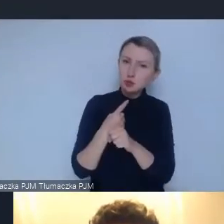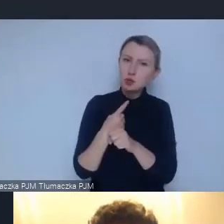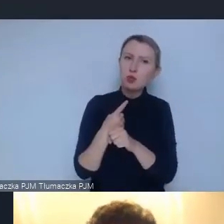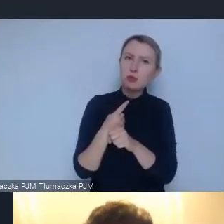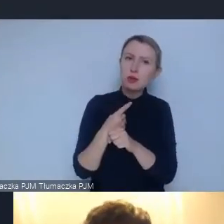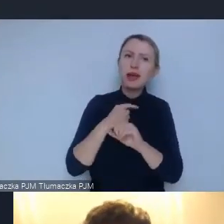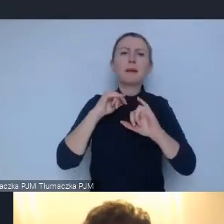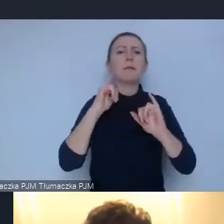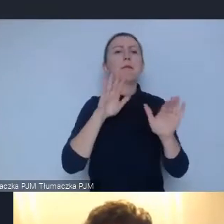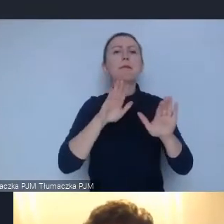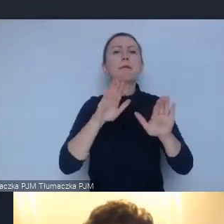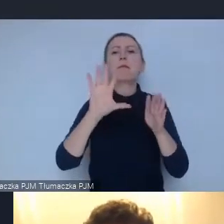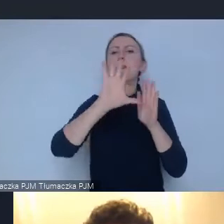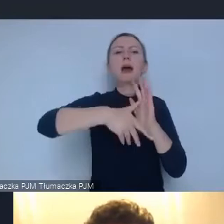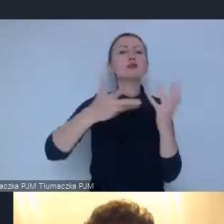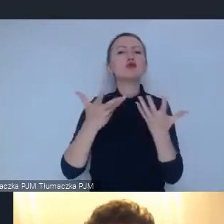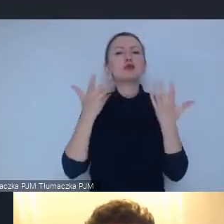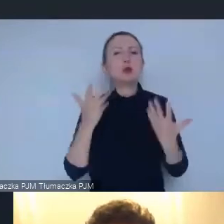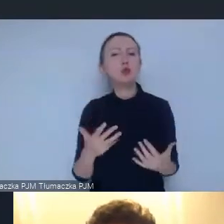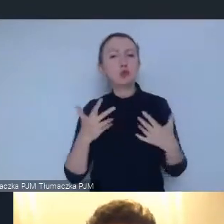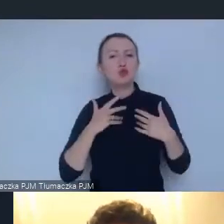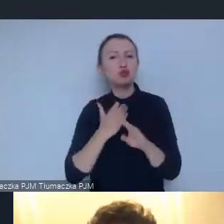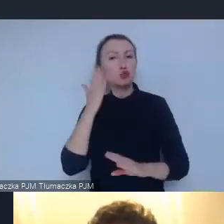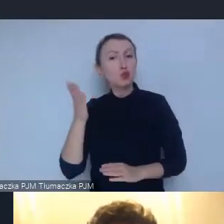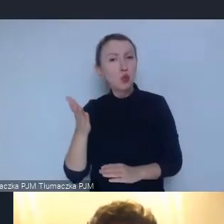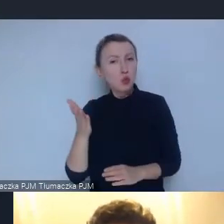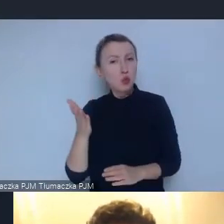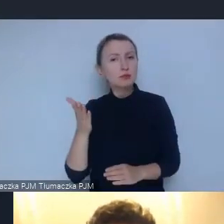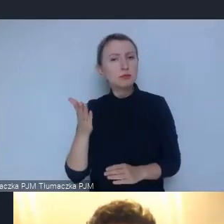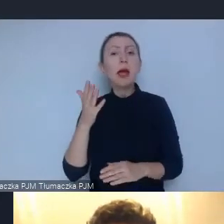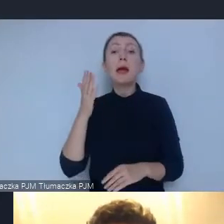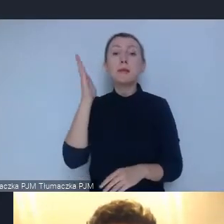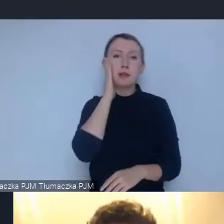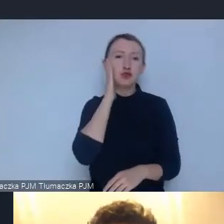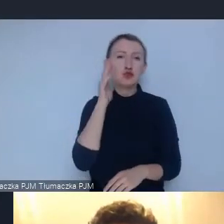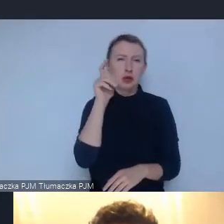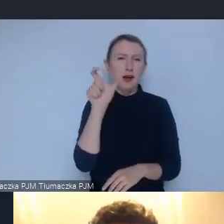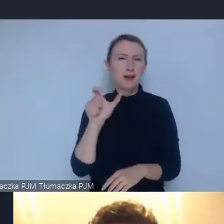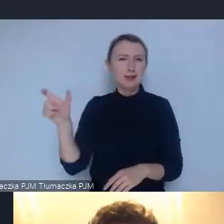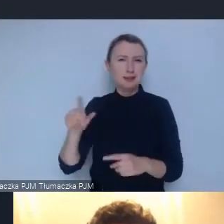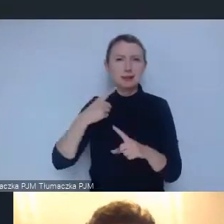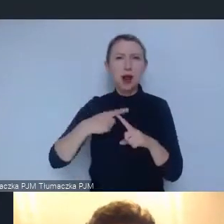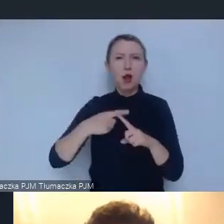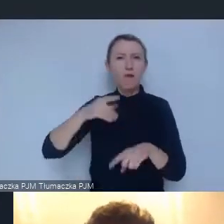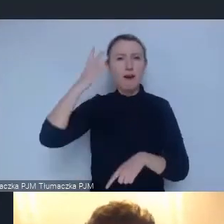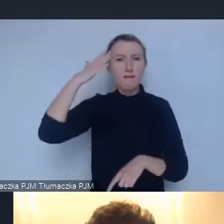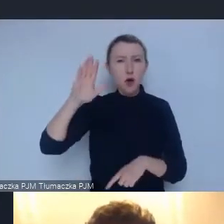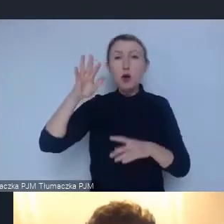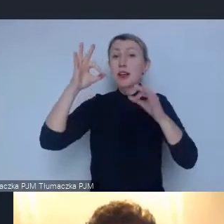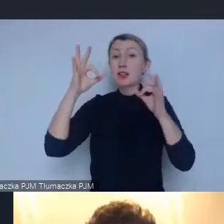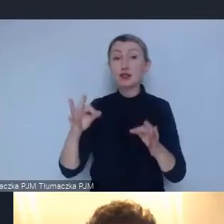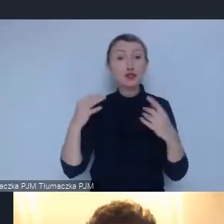jakim mieście będą chcieli żyć w przyszłości, mieszkańcy Stalowej Woli, oni